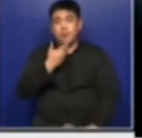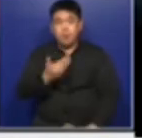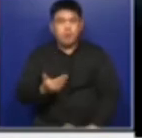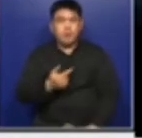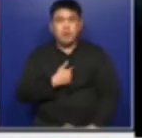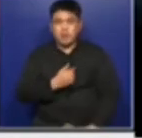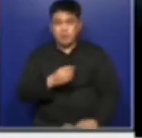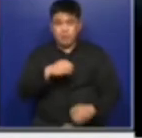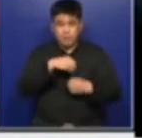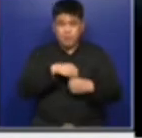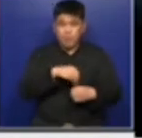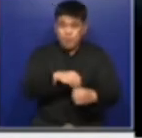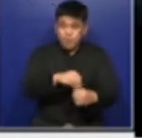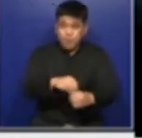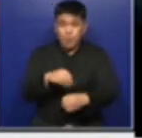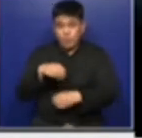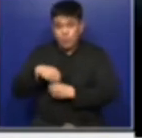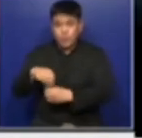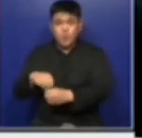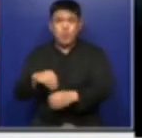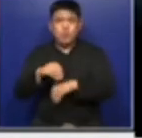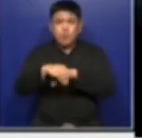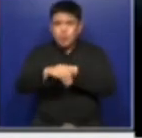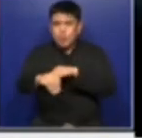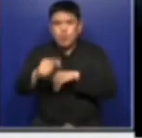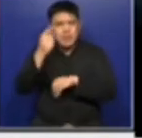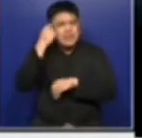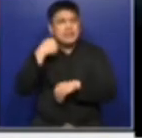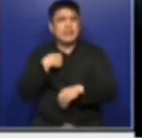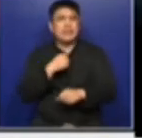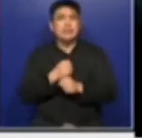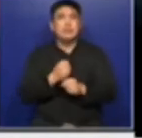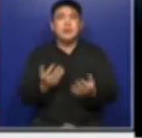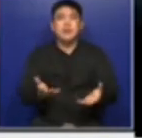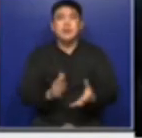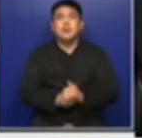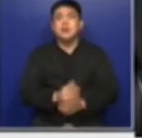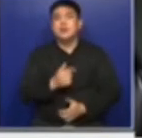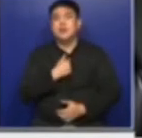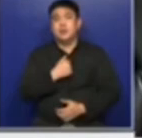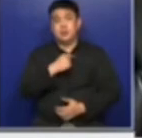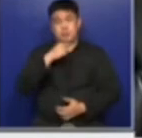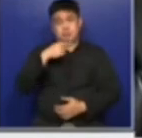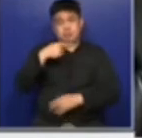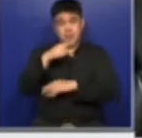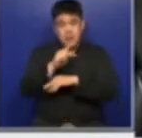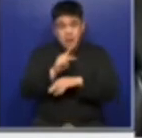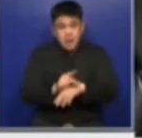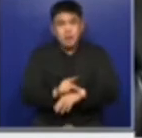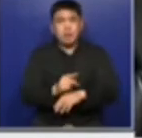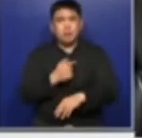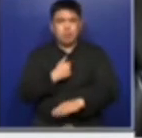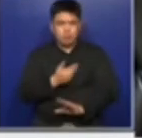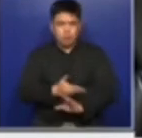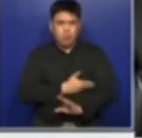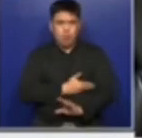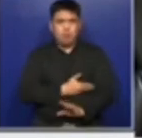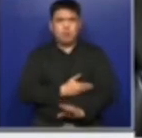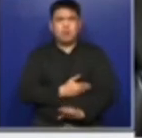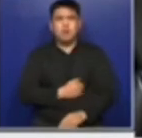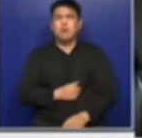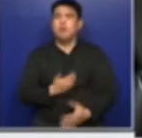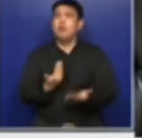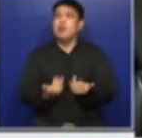ผักปลูกพืชต่างๆเพื่อยังชีพท่านประธานที่เคารพครับผมต้องกราบเรียนว่าก่อนตายหนี้ยังไม่ห